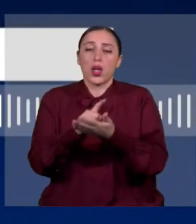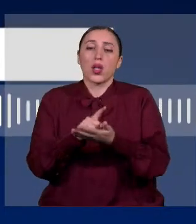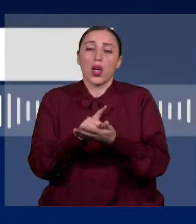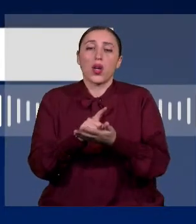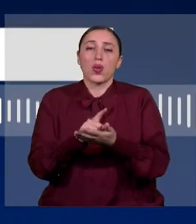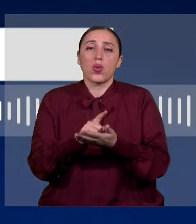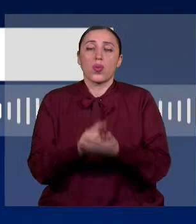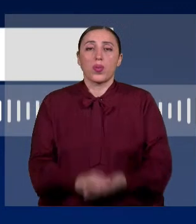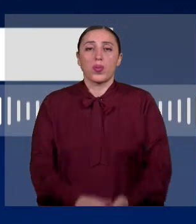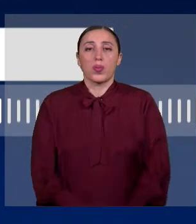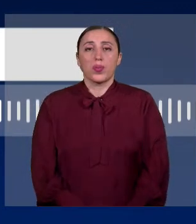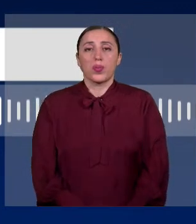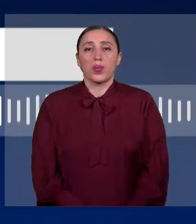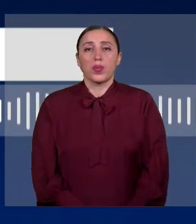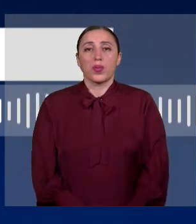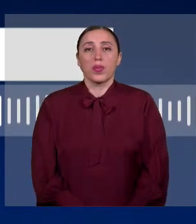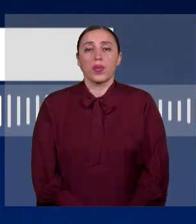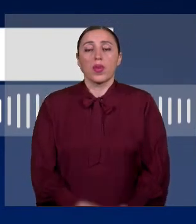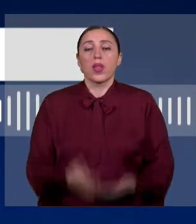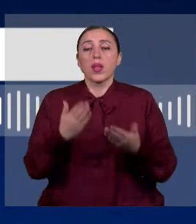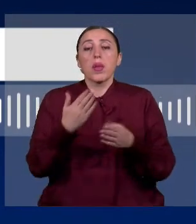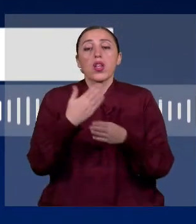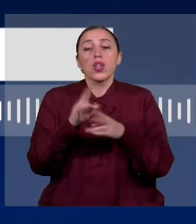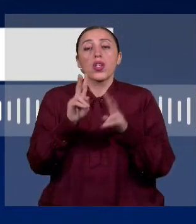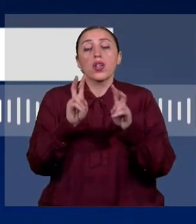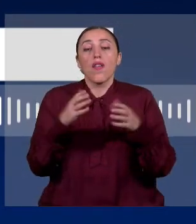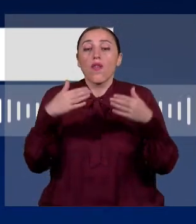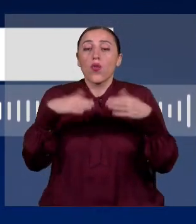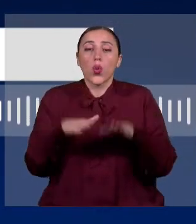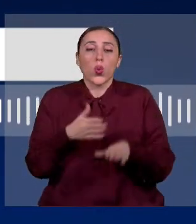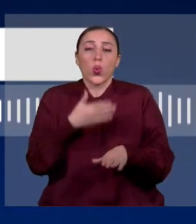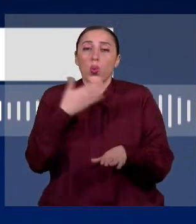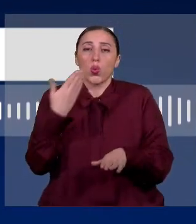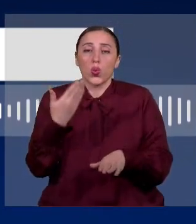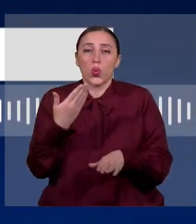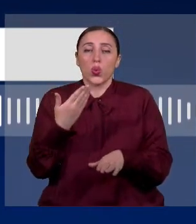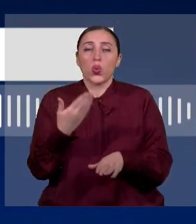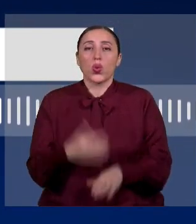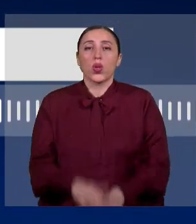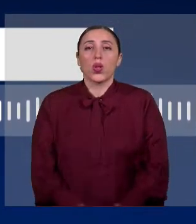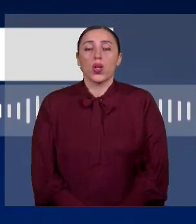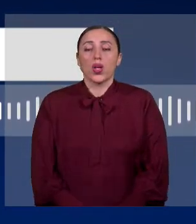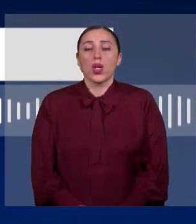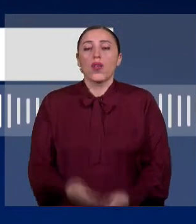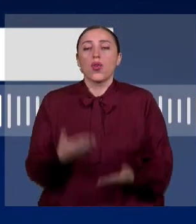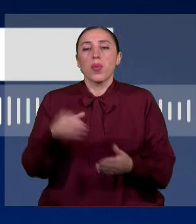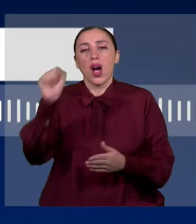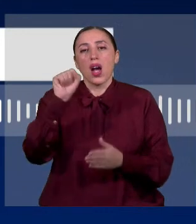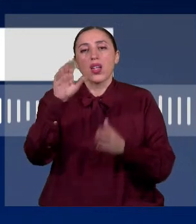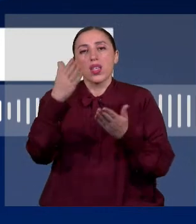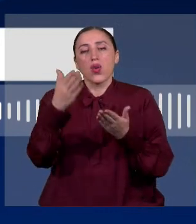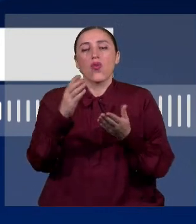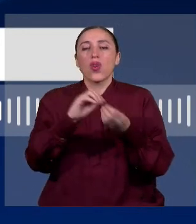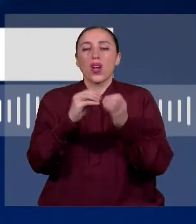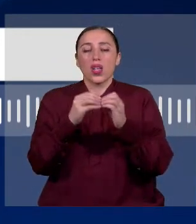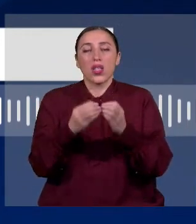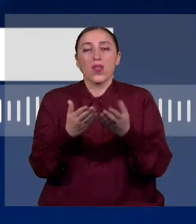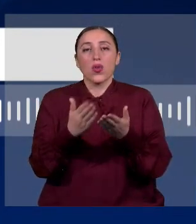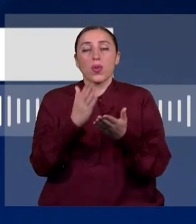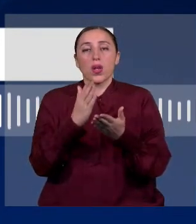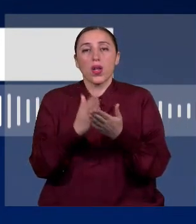պահին որևիցե առանձին որոշում չի կայացվել այն մարտարարները, որ կան Արցախի առջև,